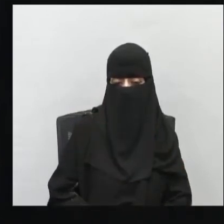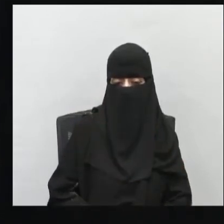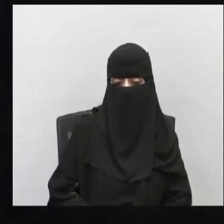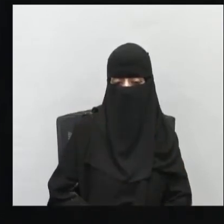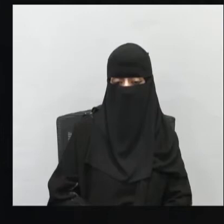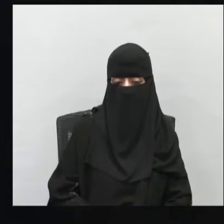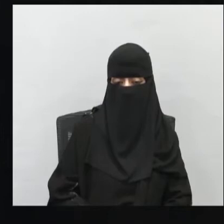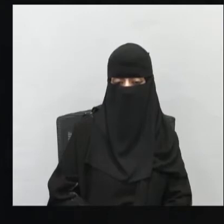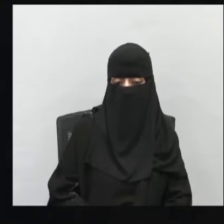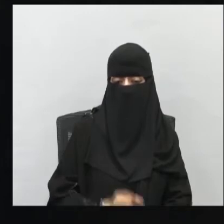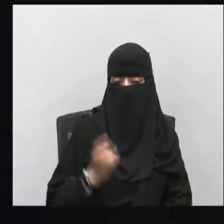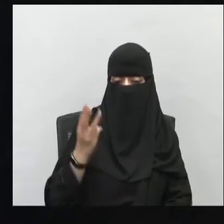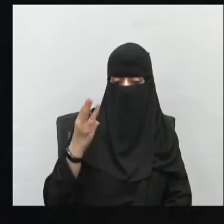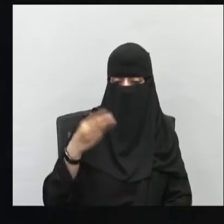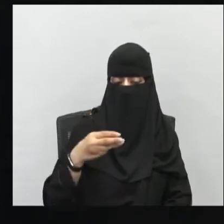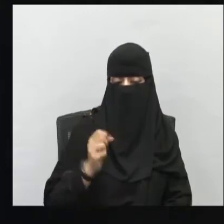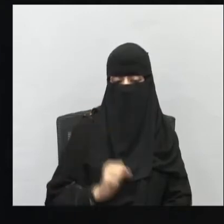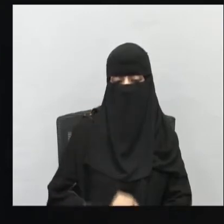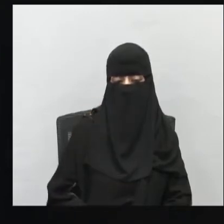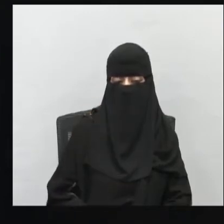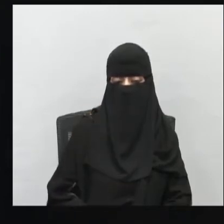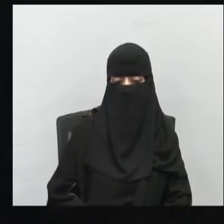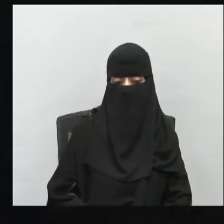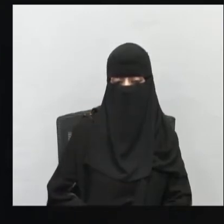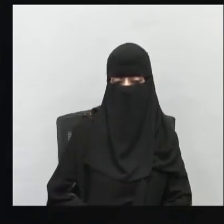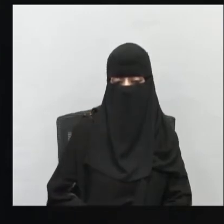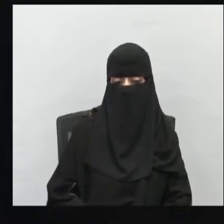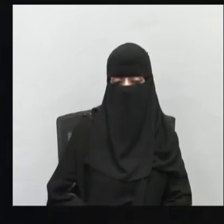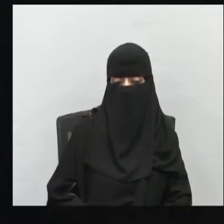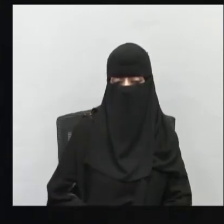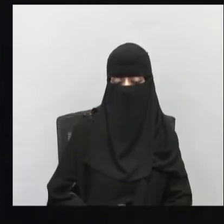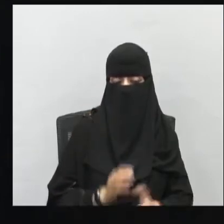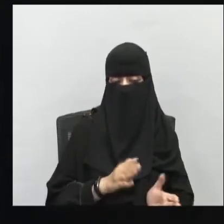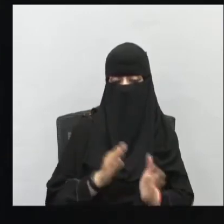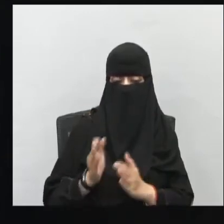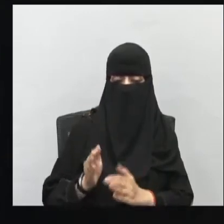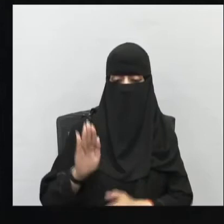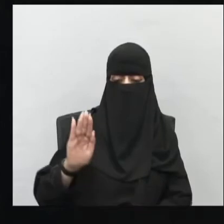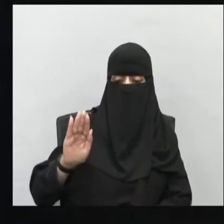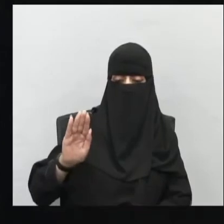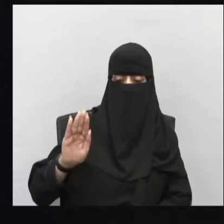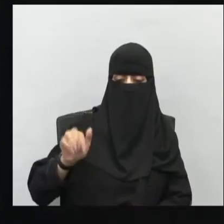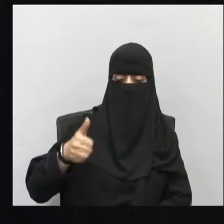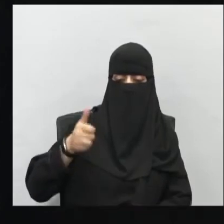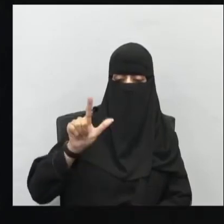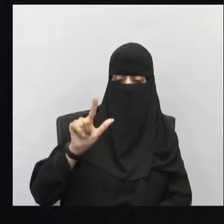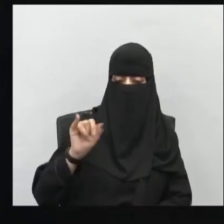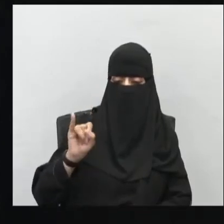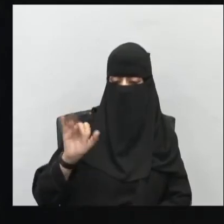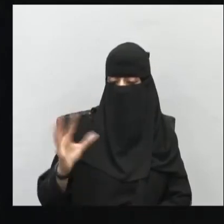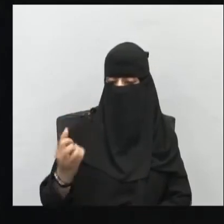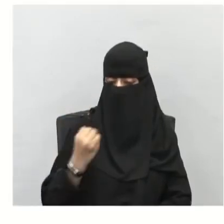3 يساوي 30 ريالا. ممتاز. يلا ننتقل إلى سالم الآن. سالم لديه